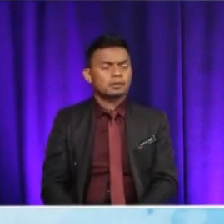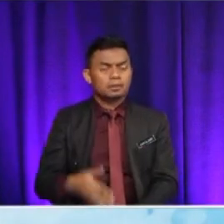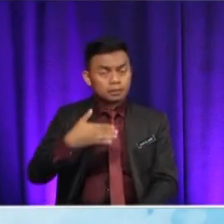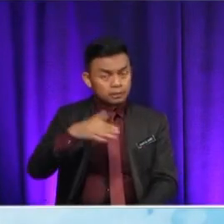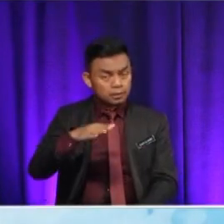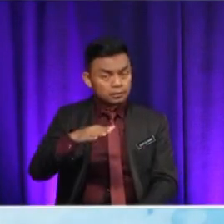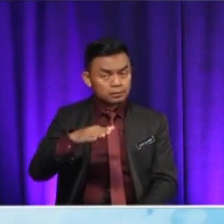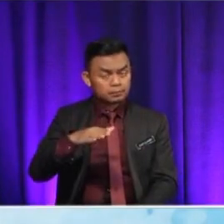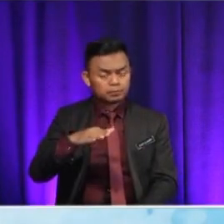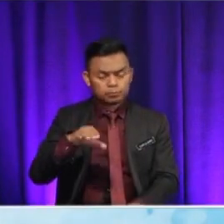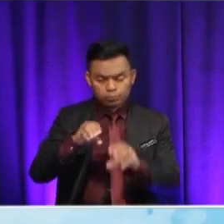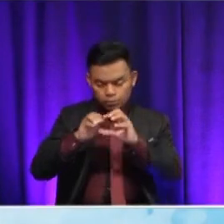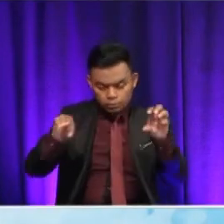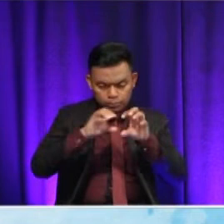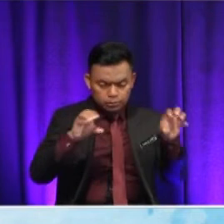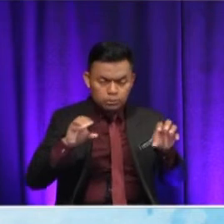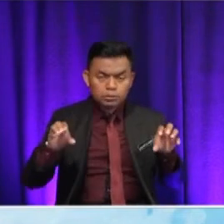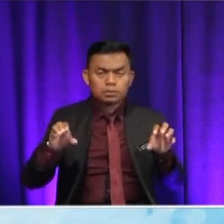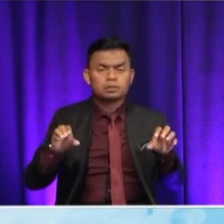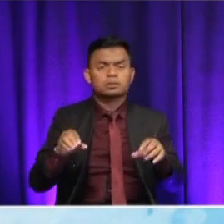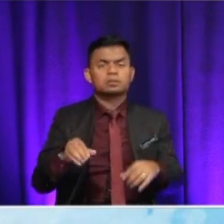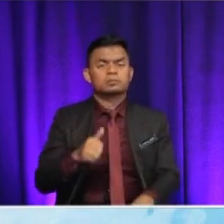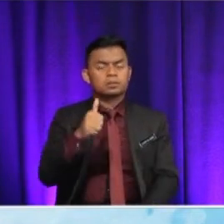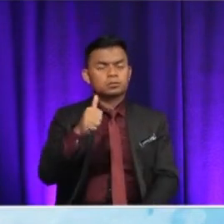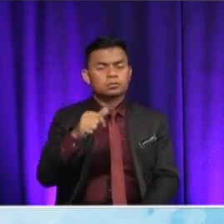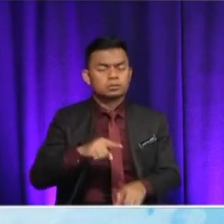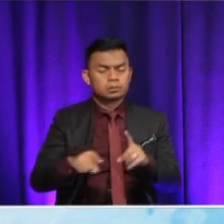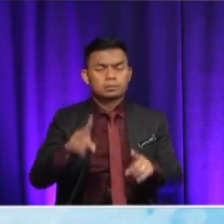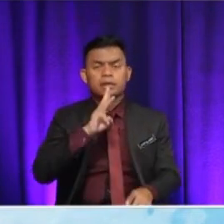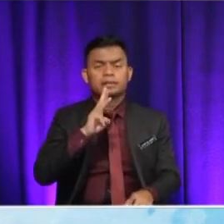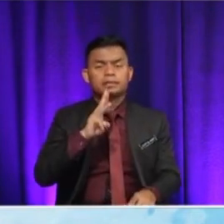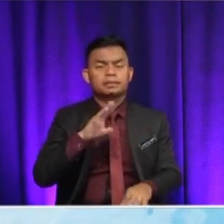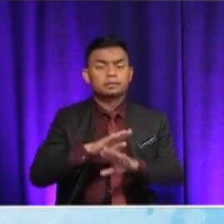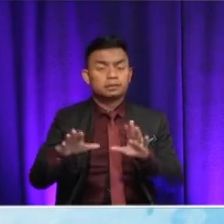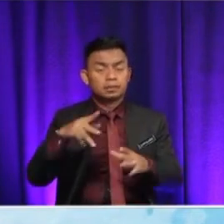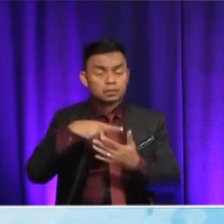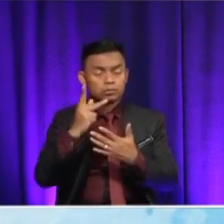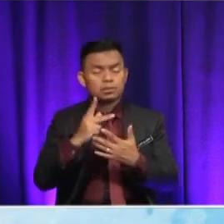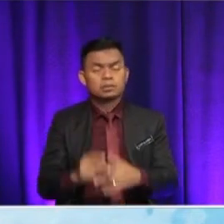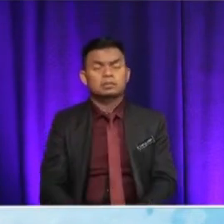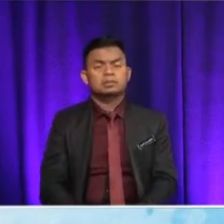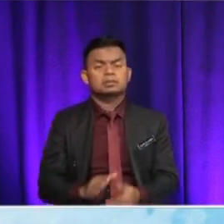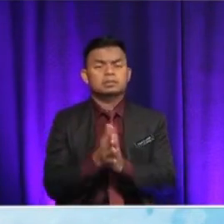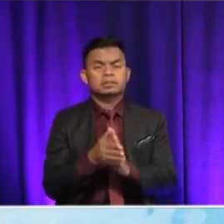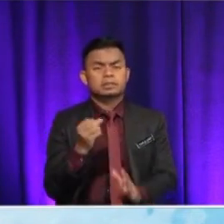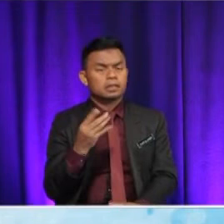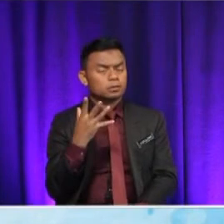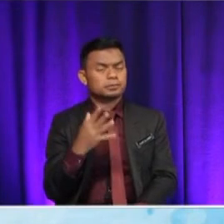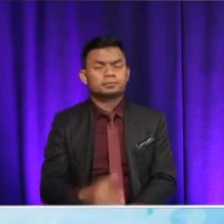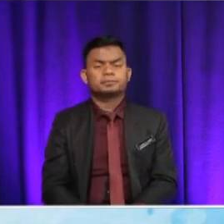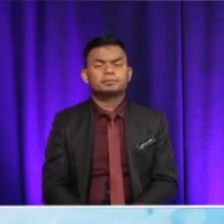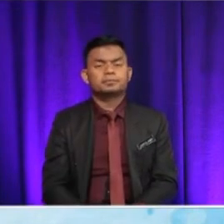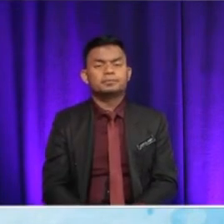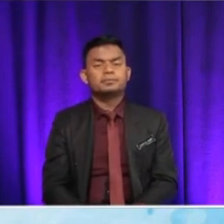lepas tu air tak keluar. Okey, apa puncanya? Okay, siapa nak cuba jawab? Okey,